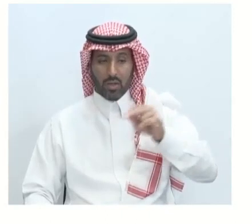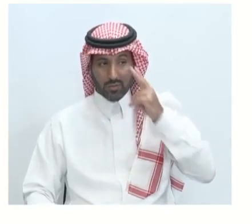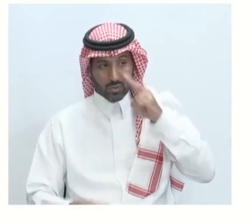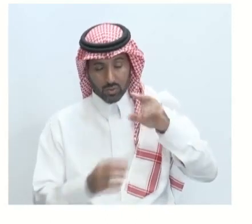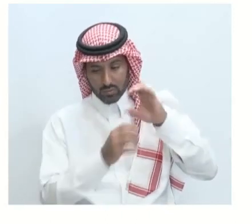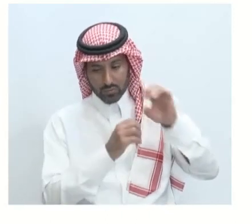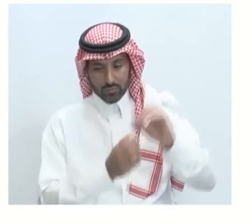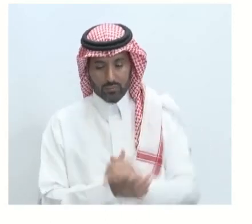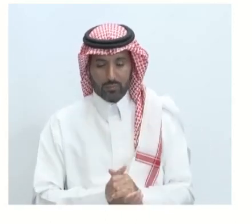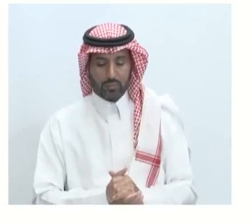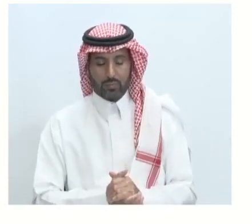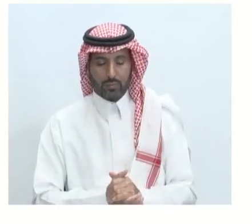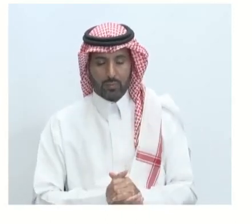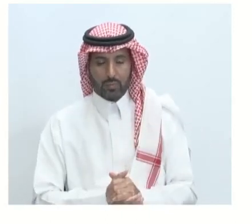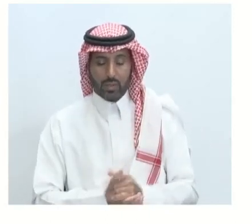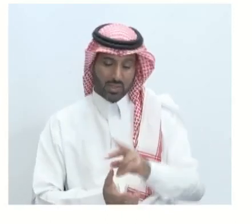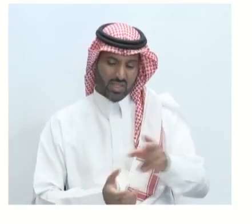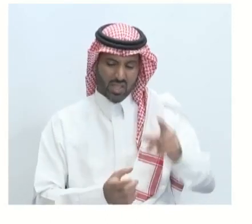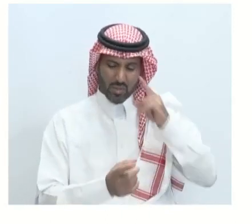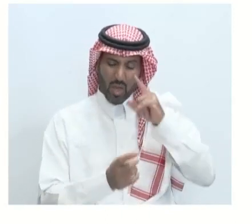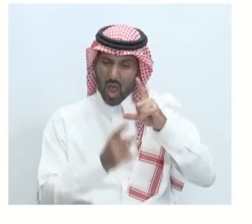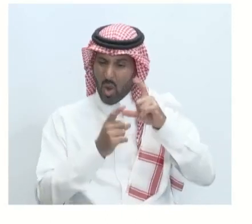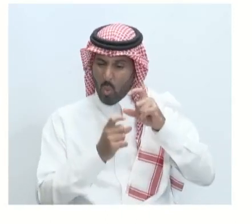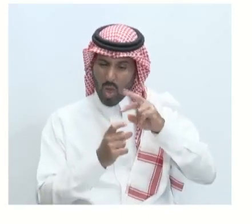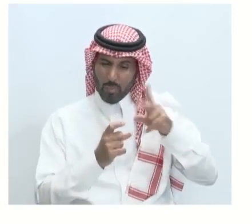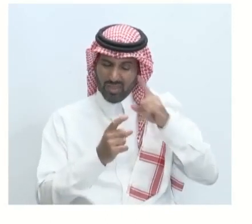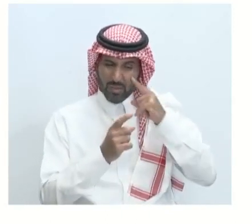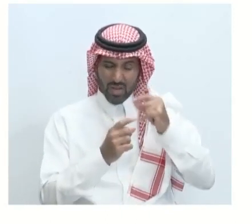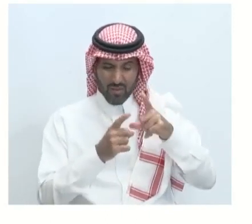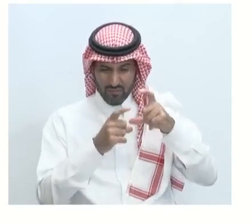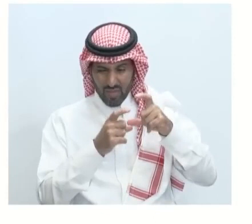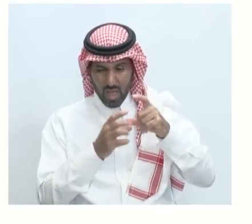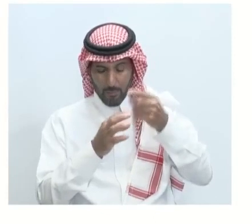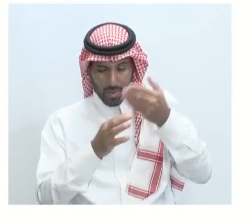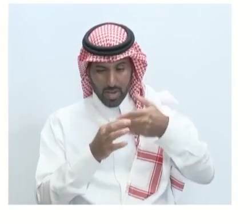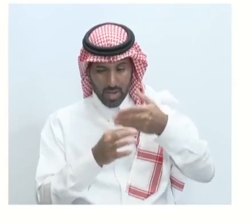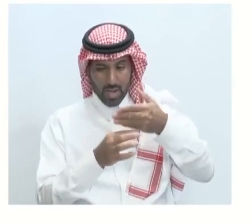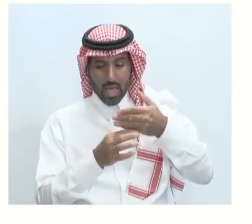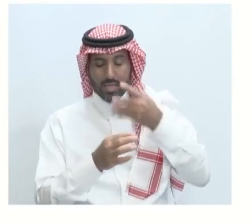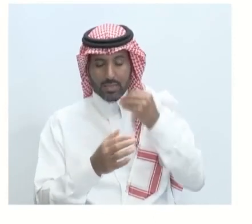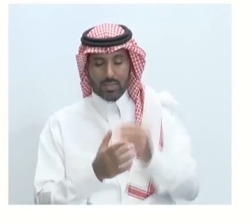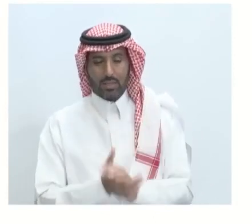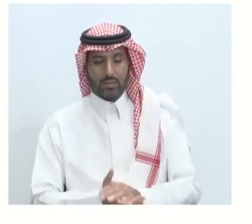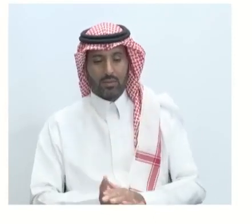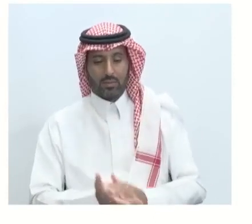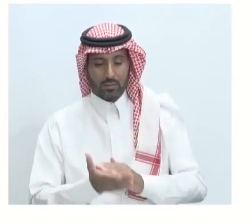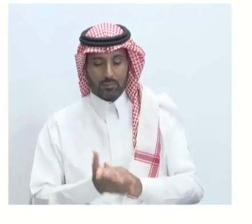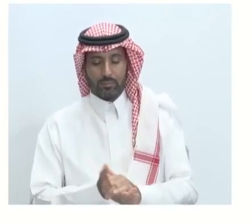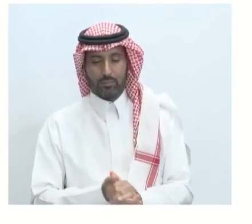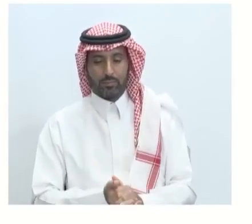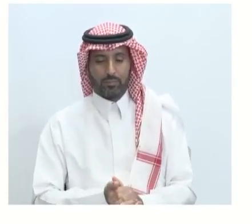انواعا مختلفه من الافلام الحساسه للاشعه تحت الحمراء